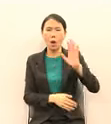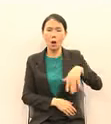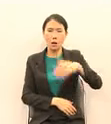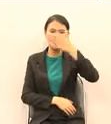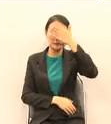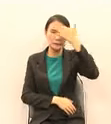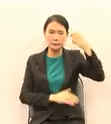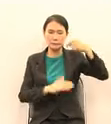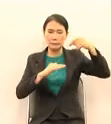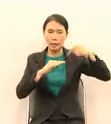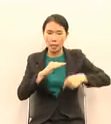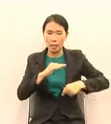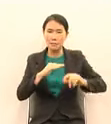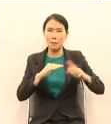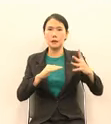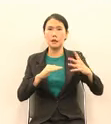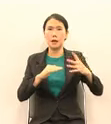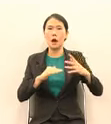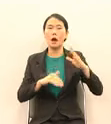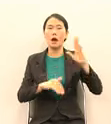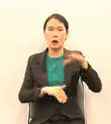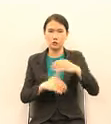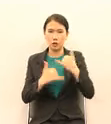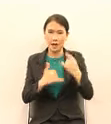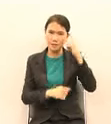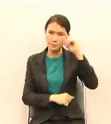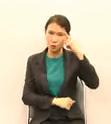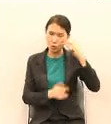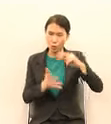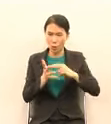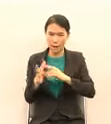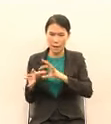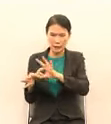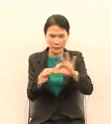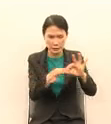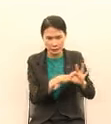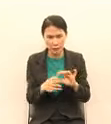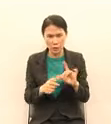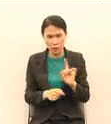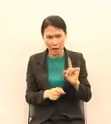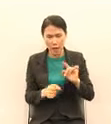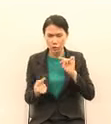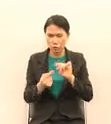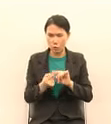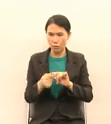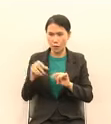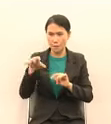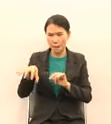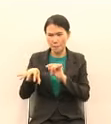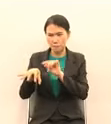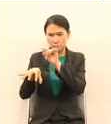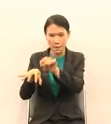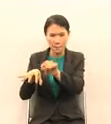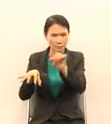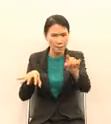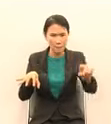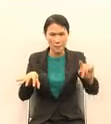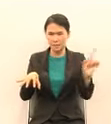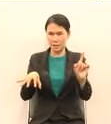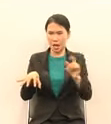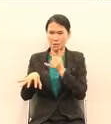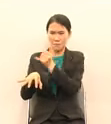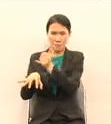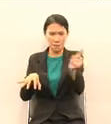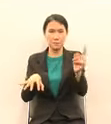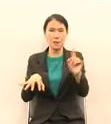งลึกเนี่ยนะครับเราก็จะไม่รู้ความเชื่อมโยงแต่ว่าเชื่อมโยงคือสนามมวยเชื่อมโยงแต่ว่าสถานที่ไม่เชื่อมโย